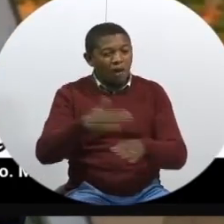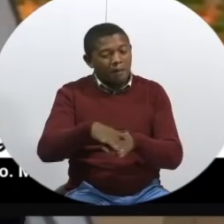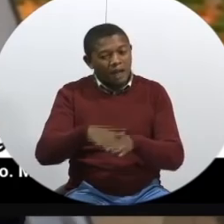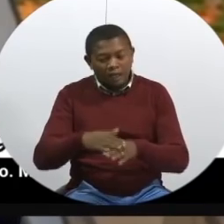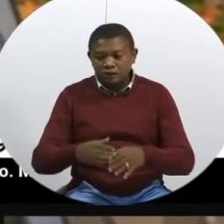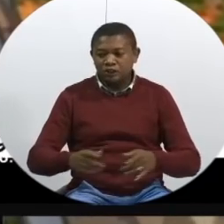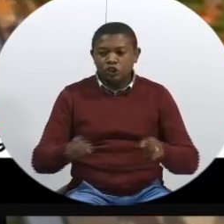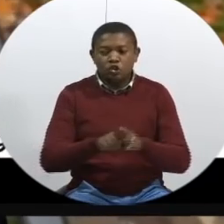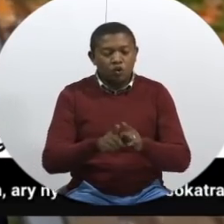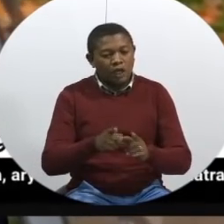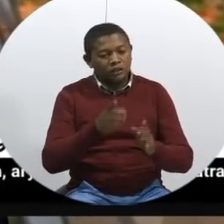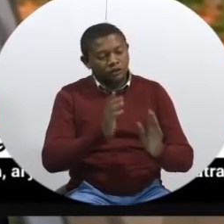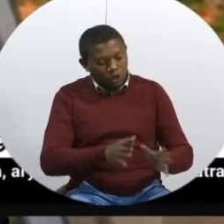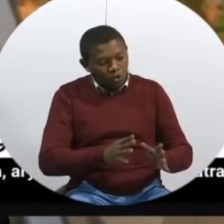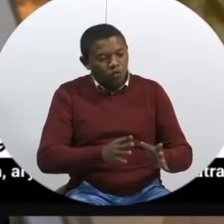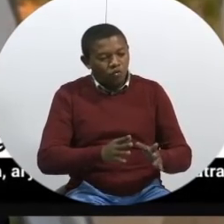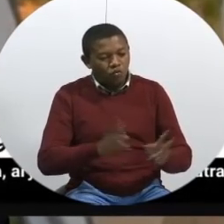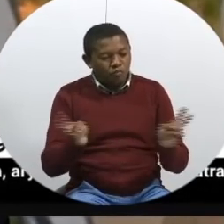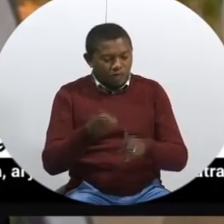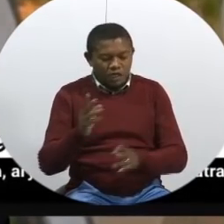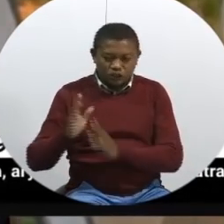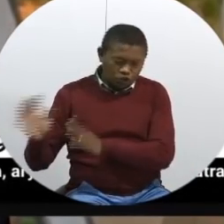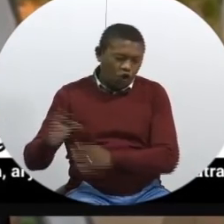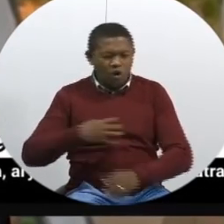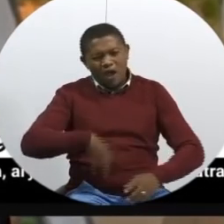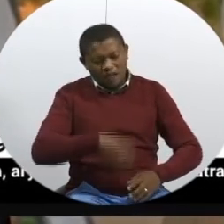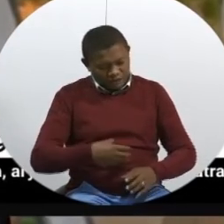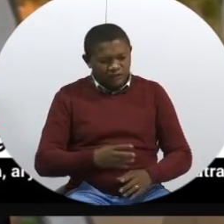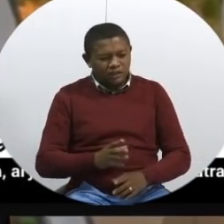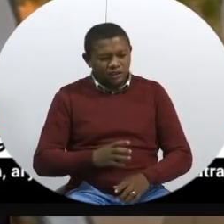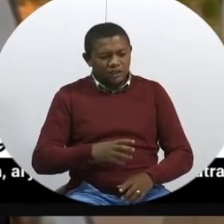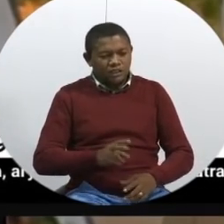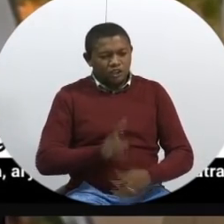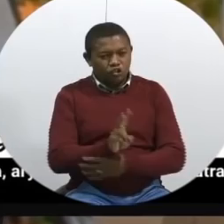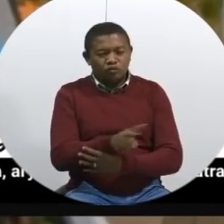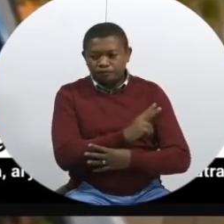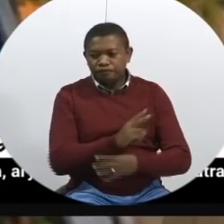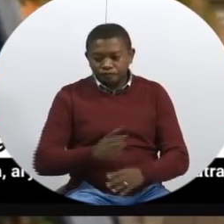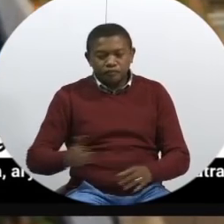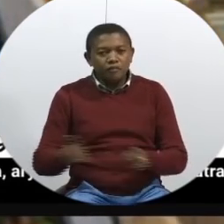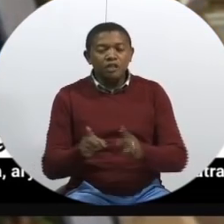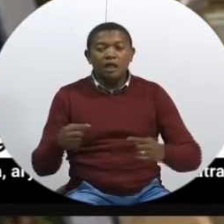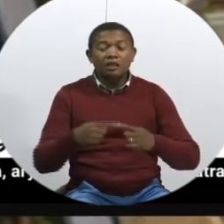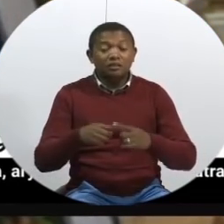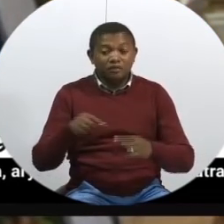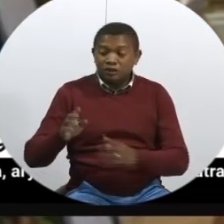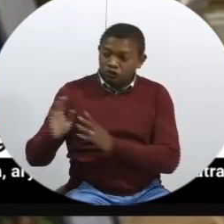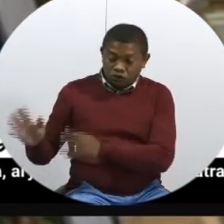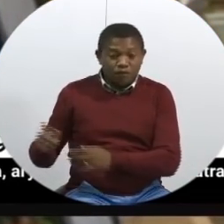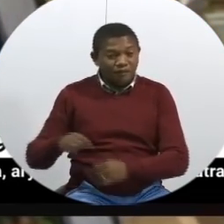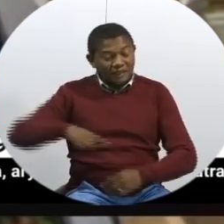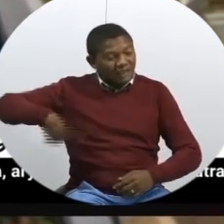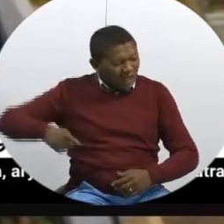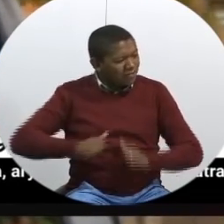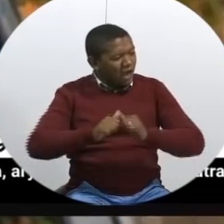malagasy a izao ny fiatrehana an'izao valanaretina izao. Noho izany dia nivory ny